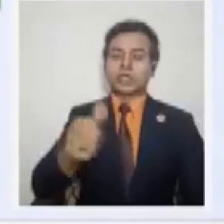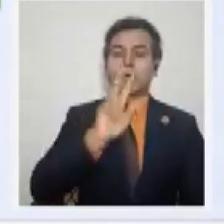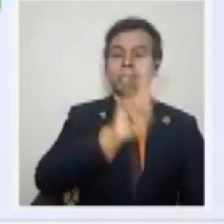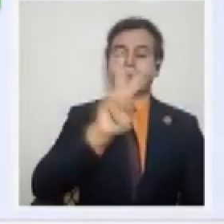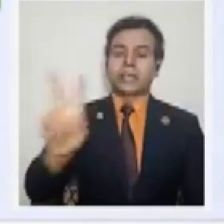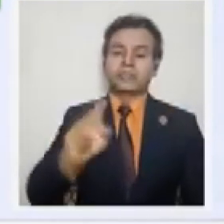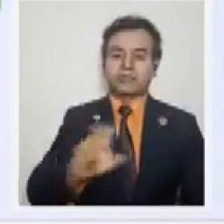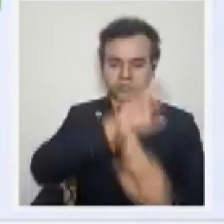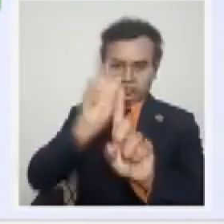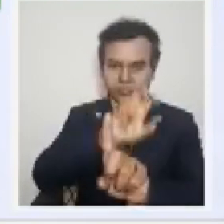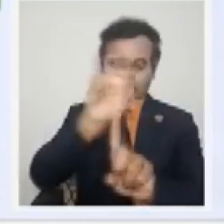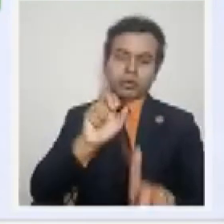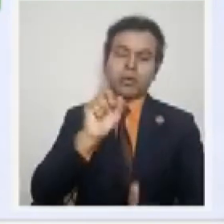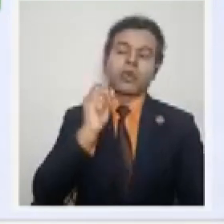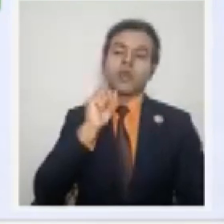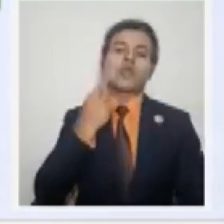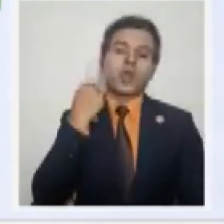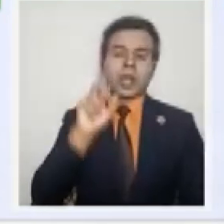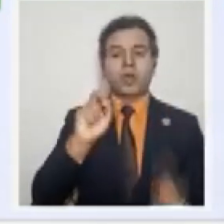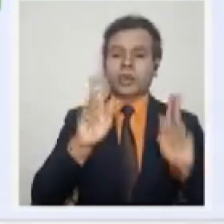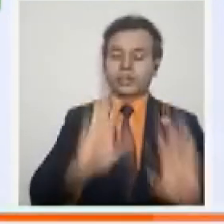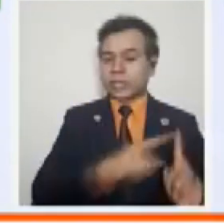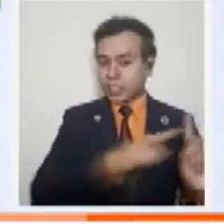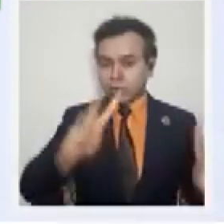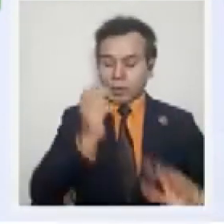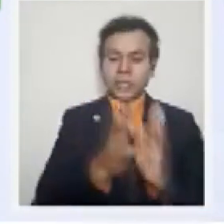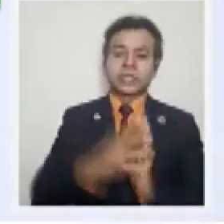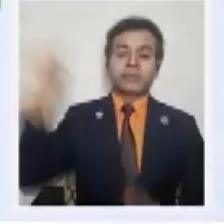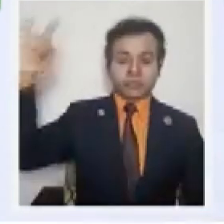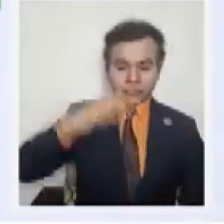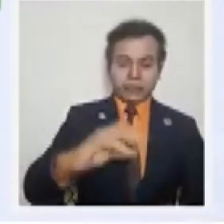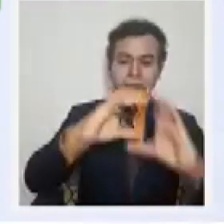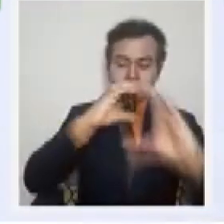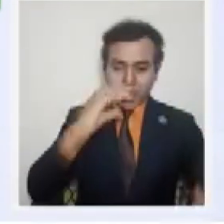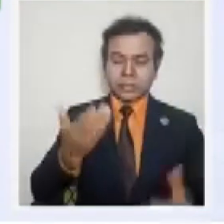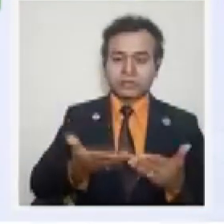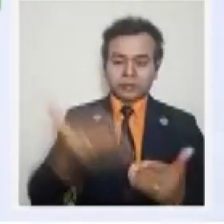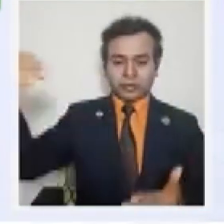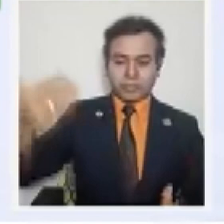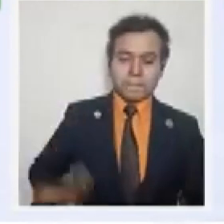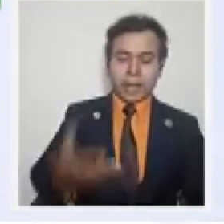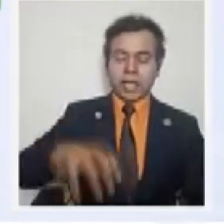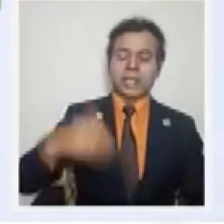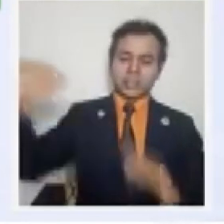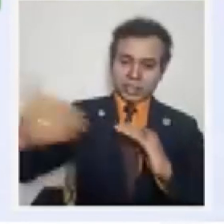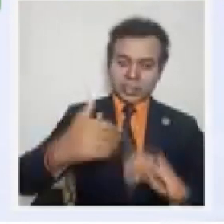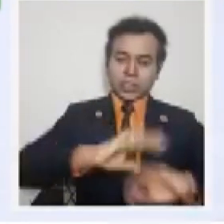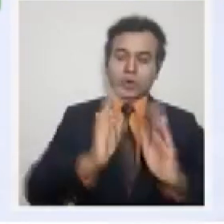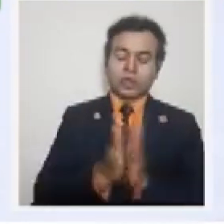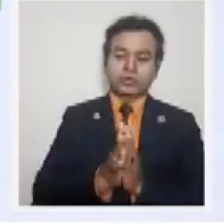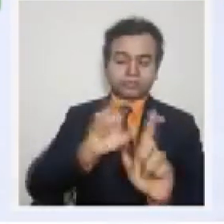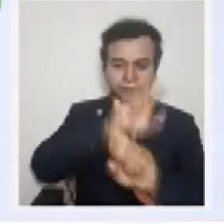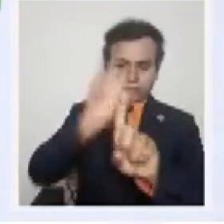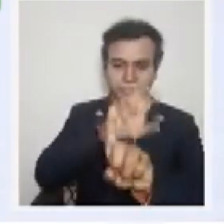সমুদ্রবন্দরে 65 জনকে এবং সর্বমোট 1,622 জনকে স্ক্রিনিং করা হয়েছে গত 24 ঘন্টায়। এ